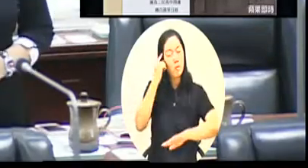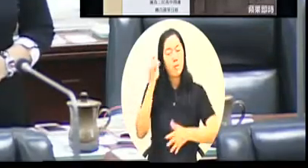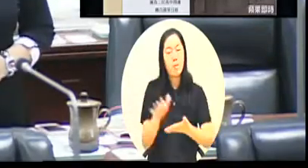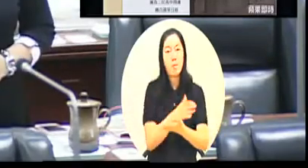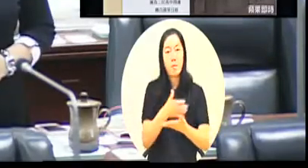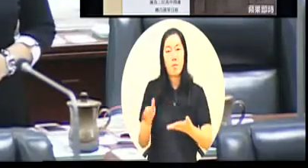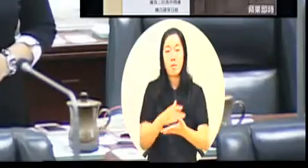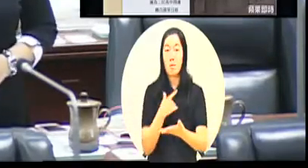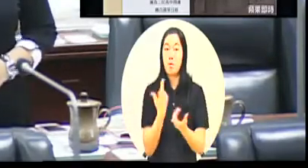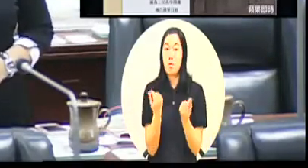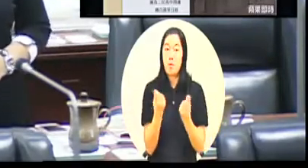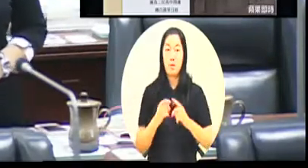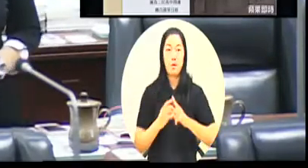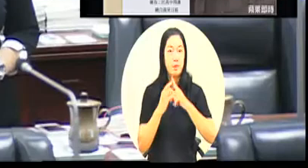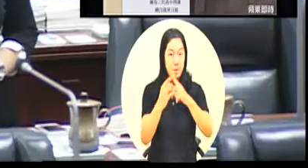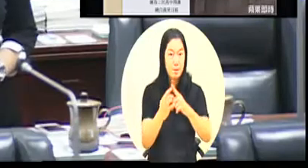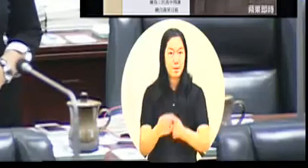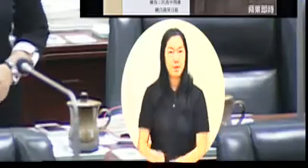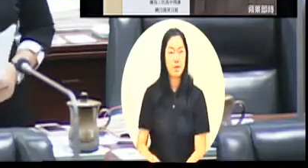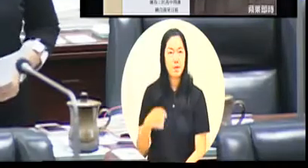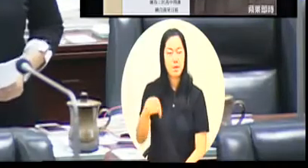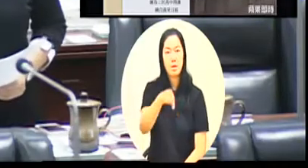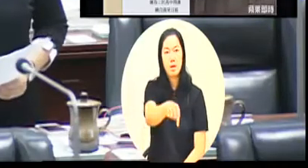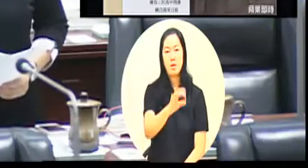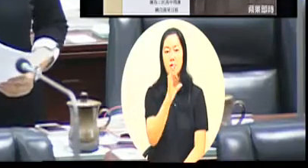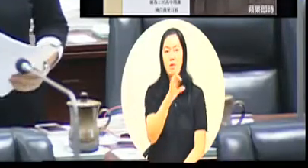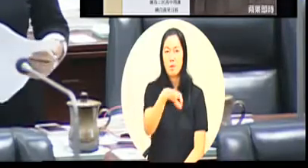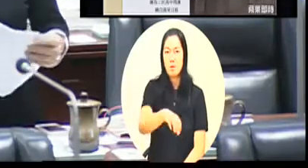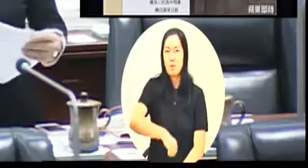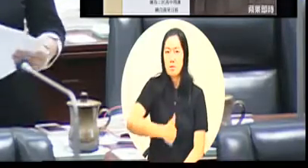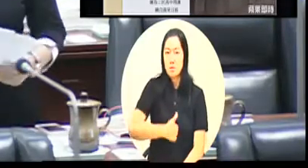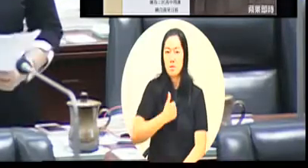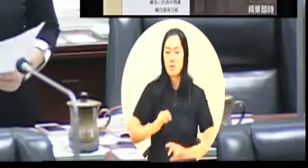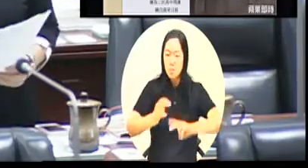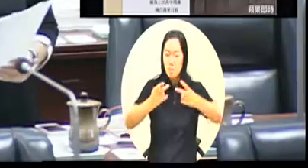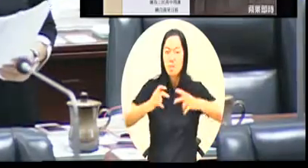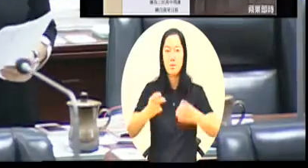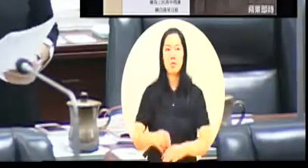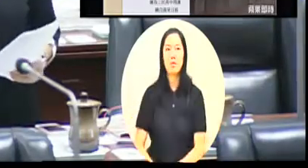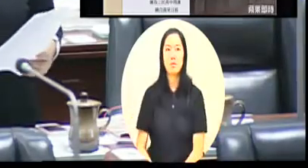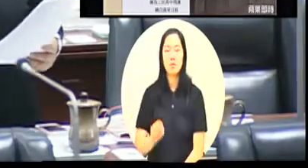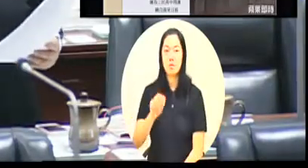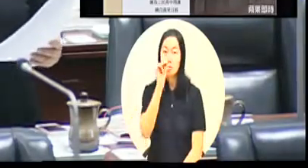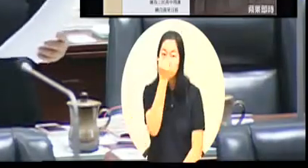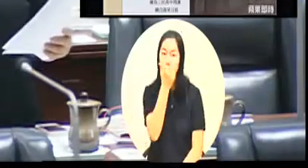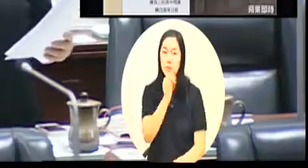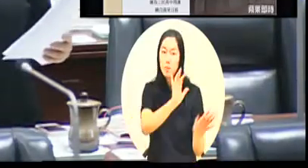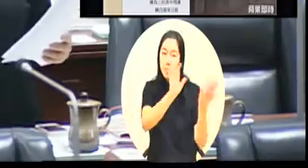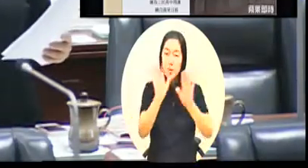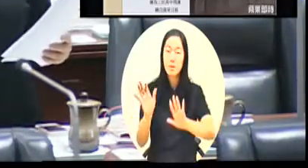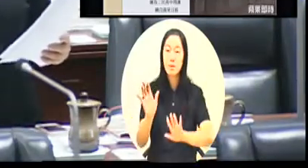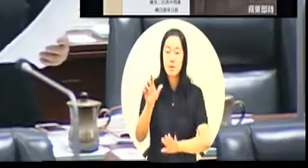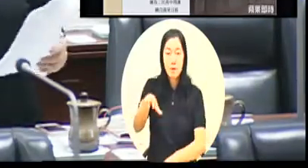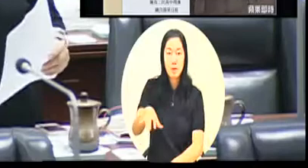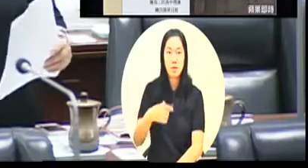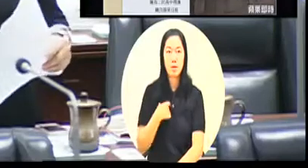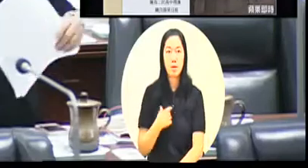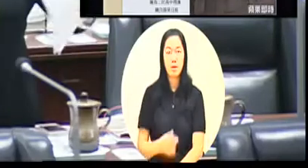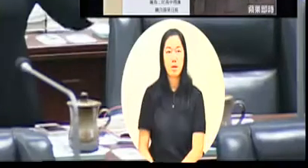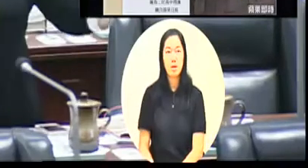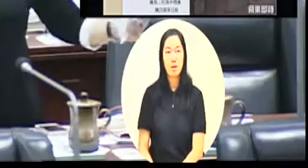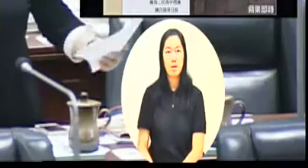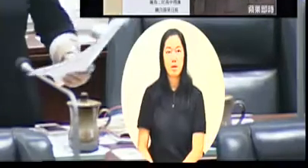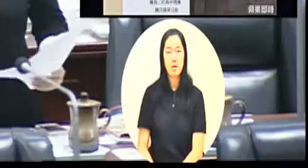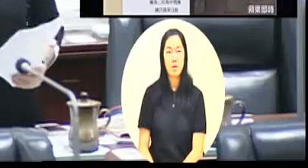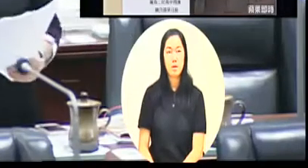那边。所以我觉得那个洗手间哦，真的是需要改善啦。因为我觉得在特殊的景点，我没有办法很多的景点经费